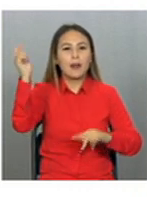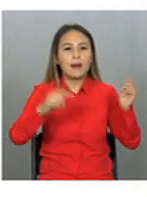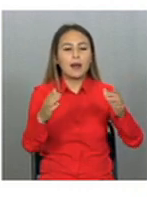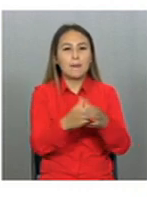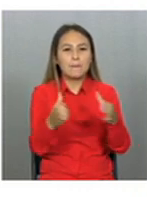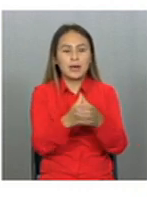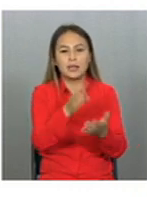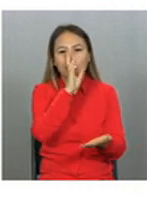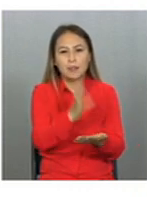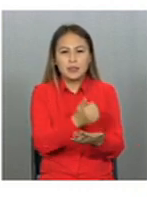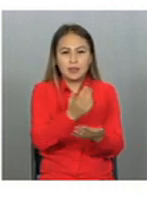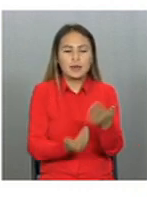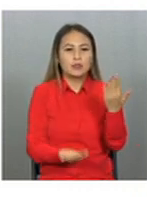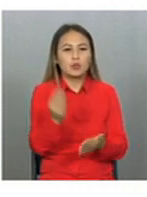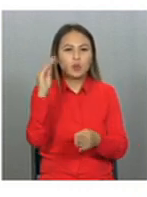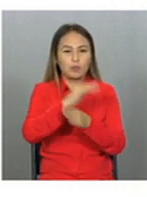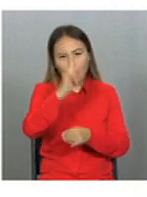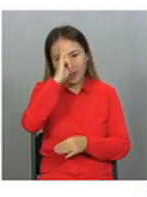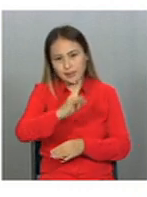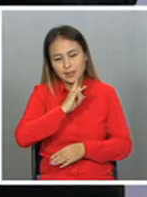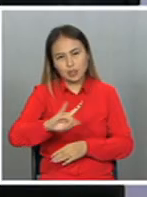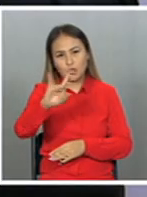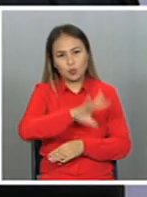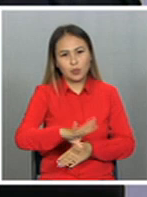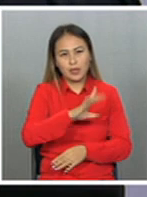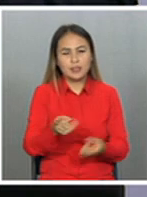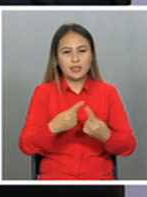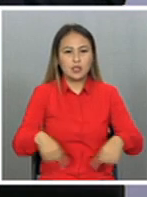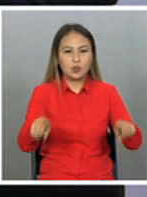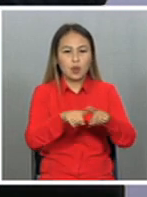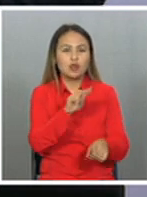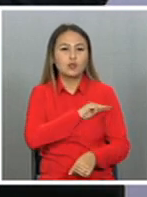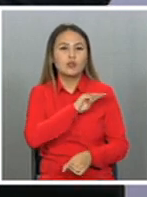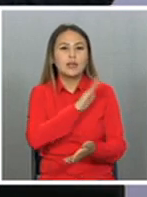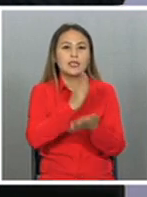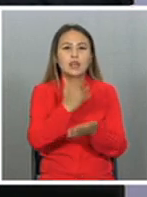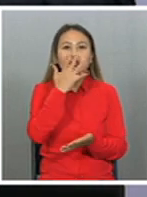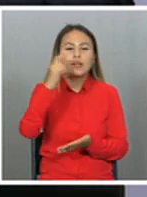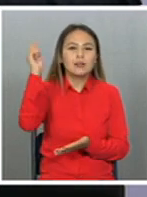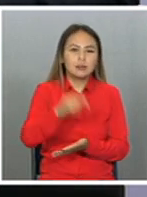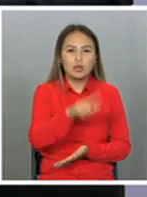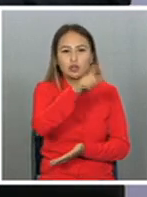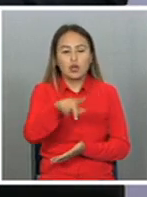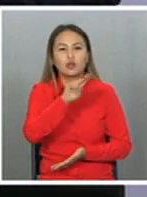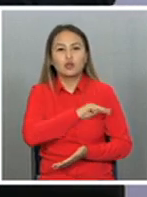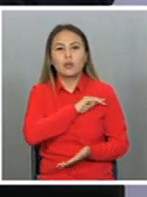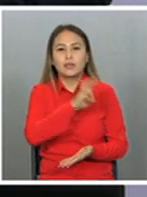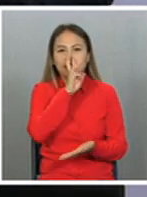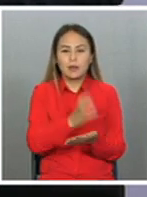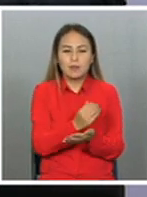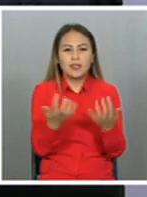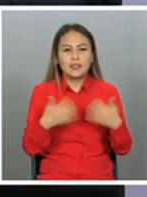компаниялардың табыстарын, сонымен қоса Қазақстан Республикасы территориясында жұмыс істеген шетелдік жұмысшылардың жалақысын